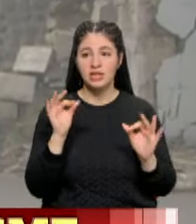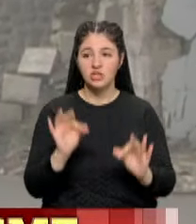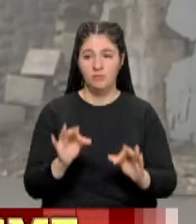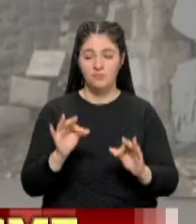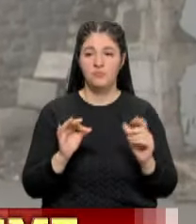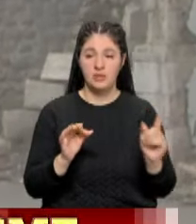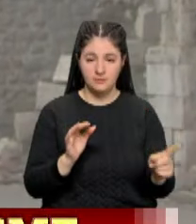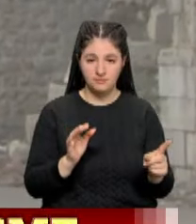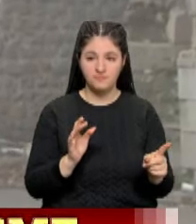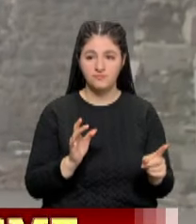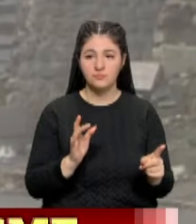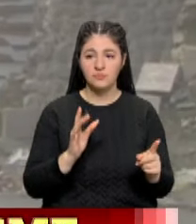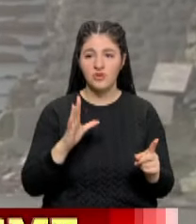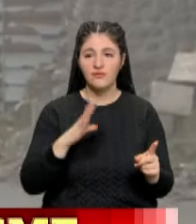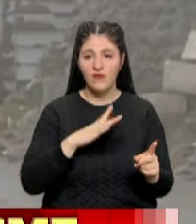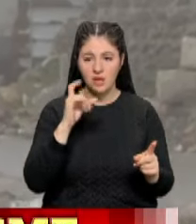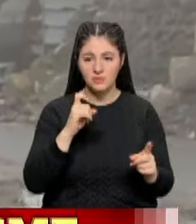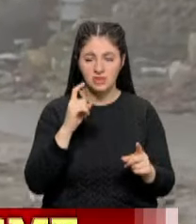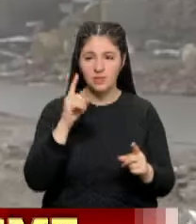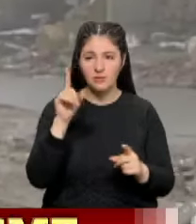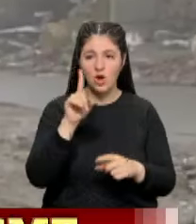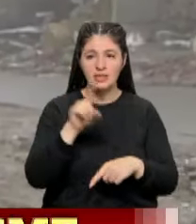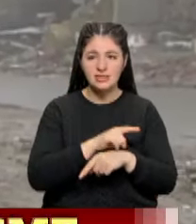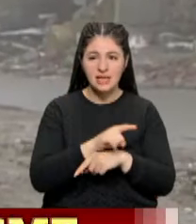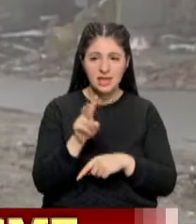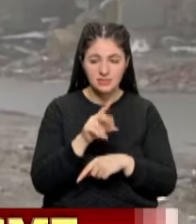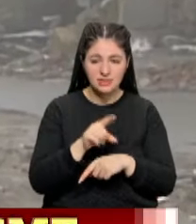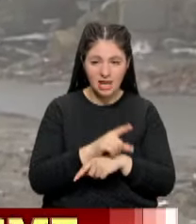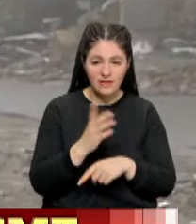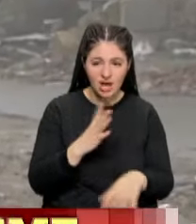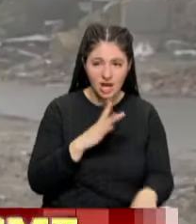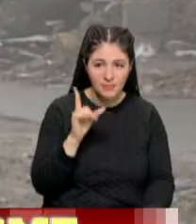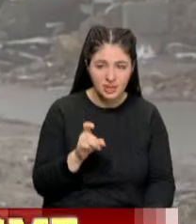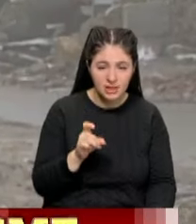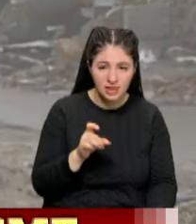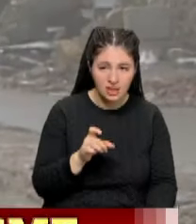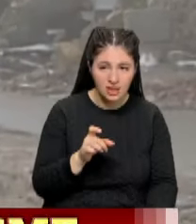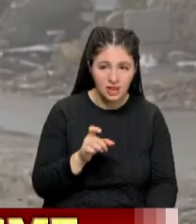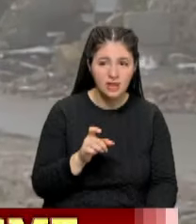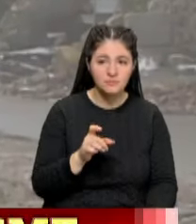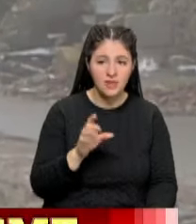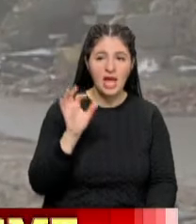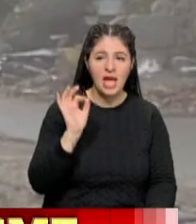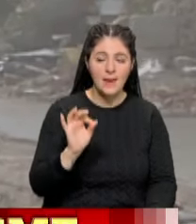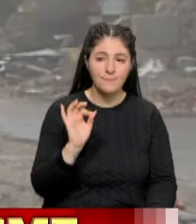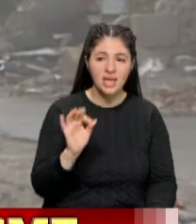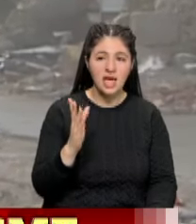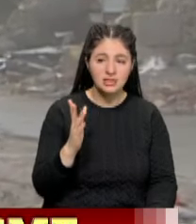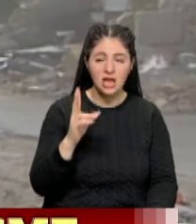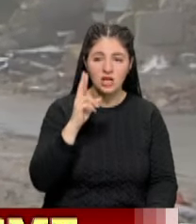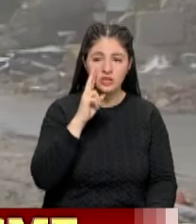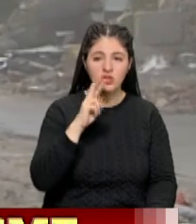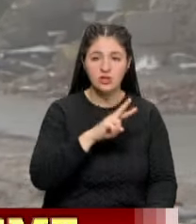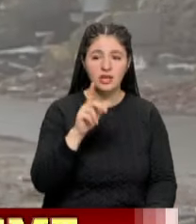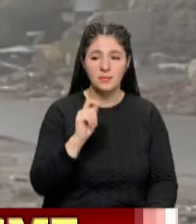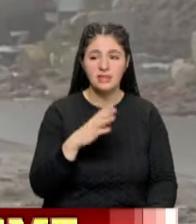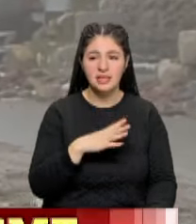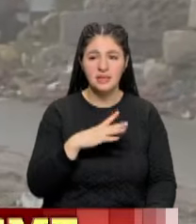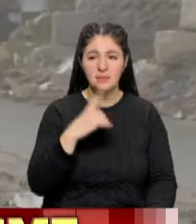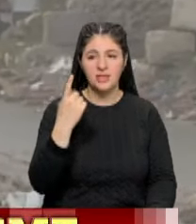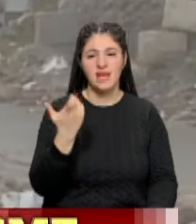Şimdi var mı Savaş, bir 10 saniye 20 saniyemiz daha var mı? Hemen aslında görmek, göstermek